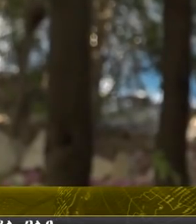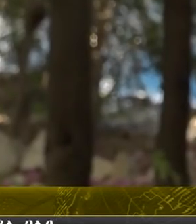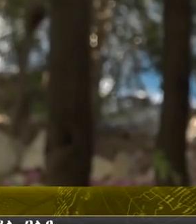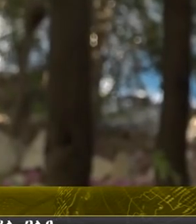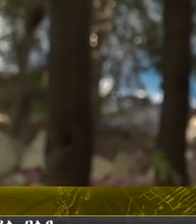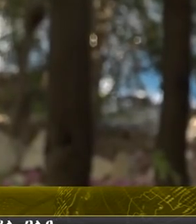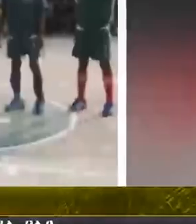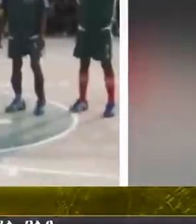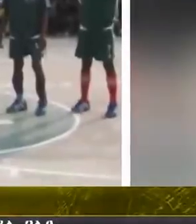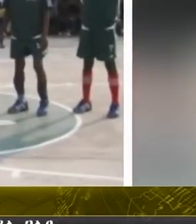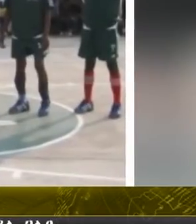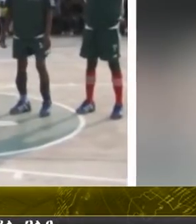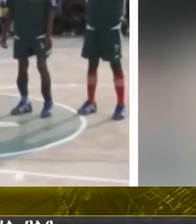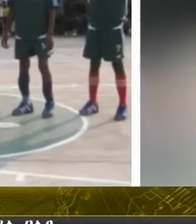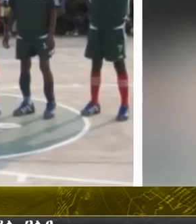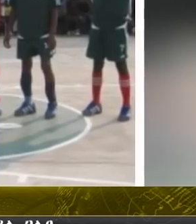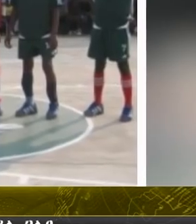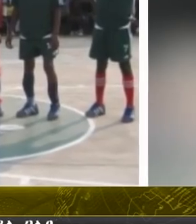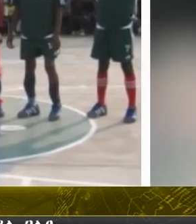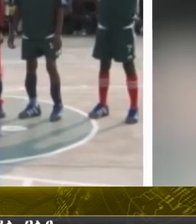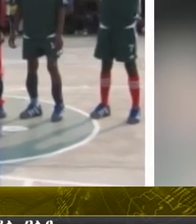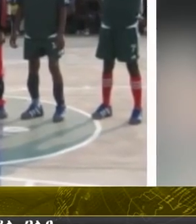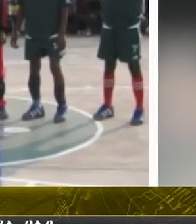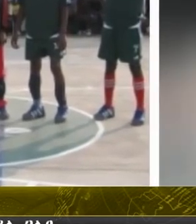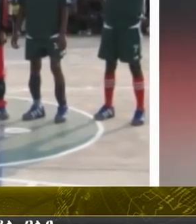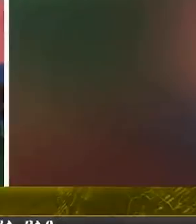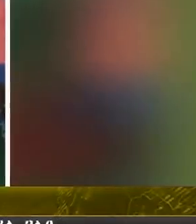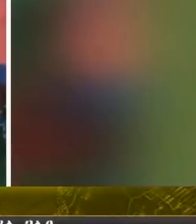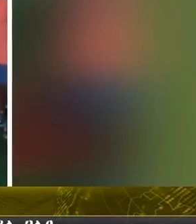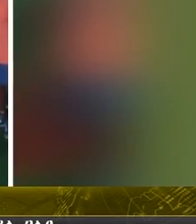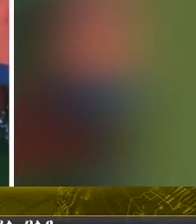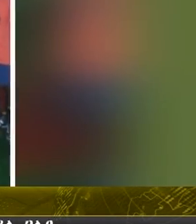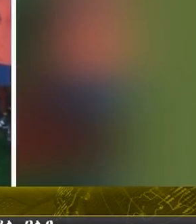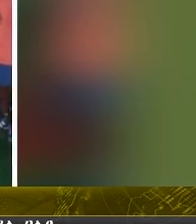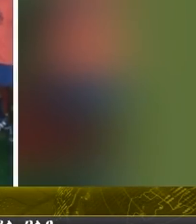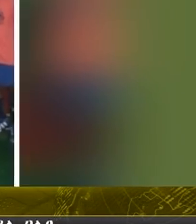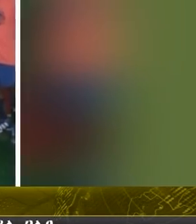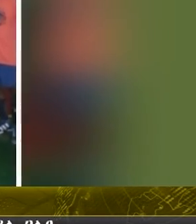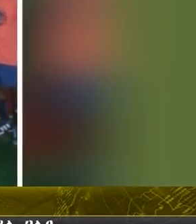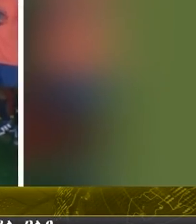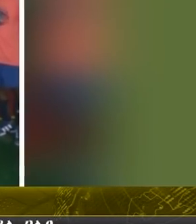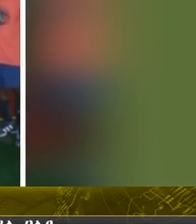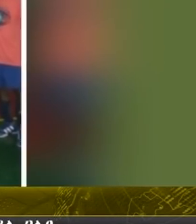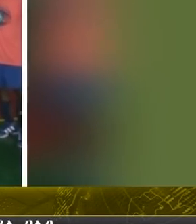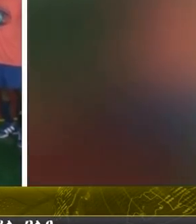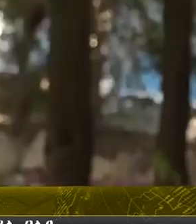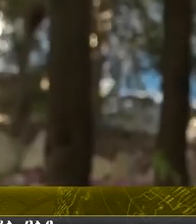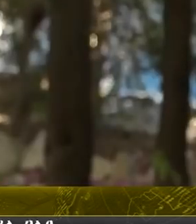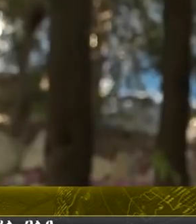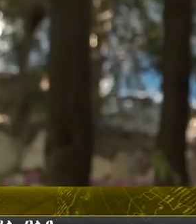ተመሪፀ ማለት እየ ሻዒቱ ብብርኪ ሃገር ልምዲ ዝረኸብ ኩሉ ፀወታ ኣብ ሃገረ ብሩንዲ ዝተኻየደ ውድድር ሃገረ ንጋንትሳት ምብራቕ ኣፍሪካ እዩ